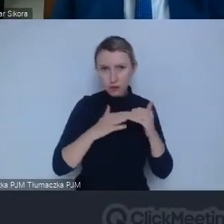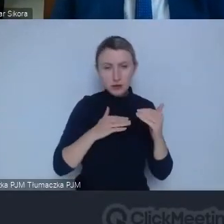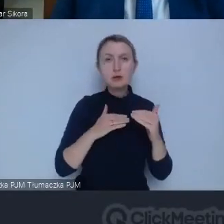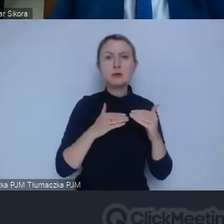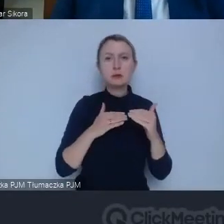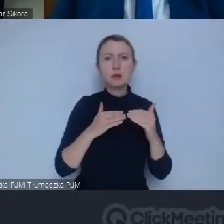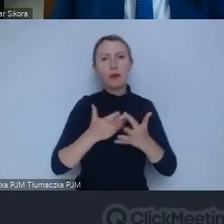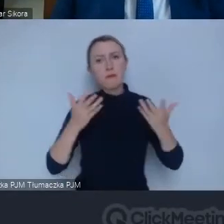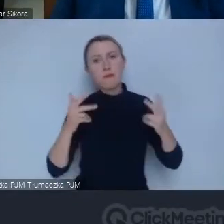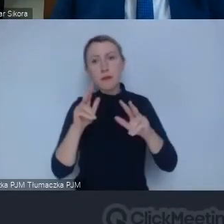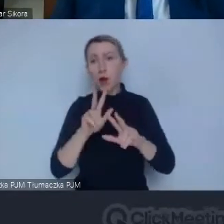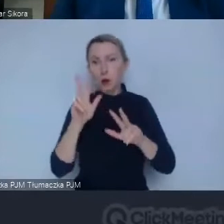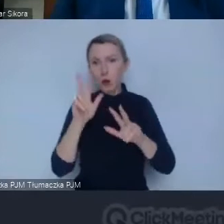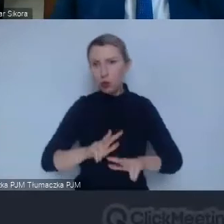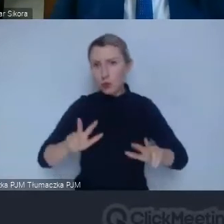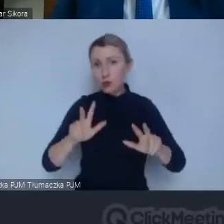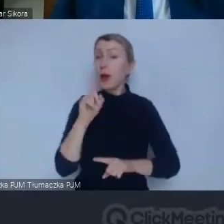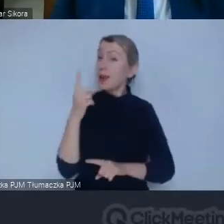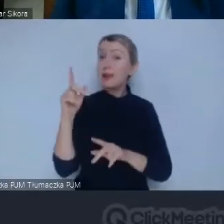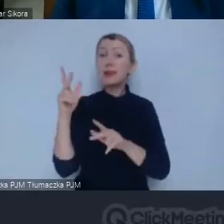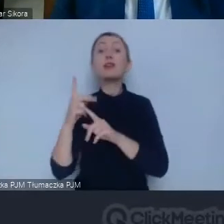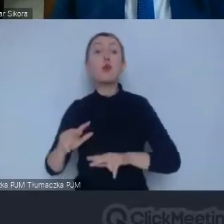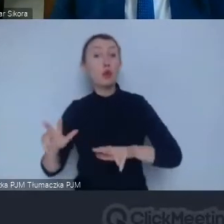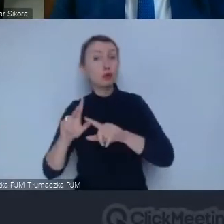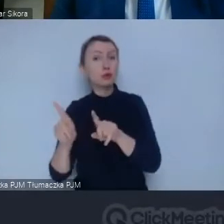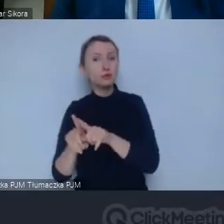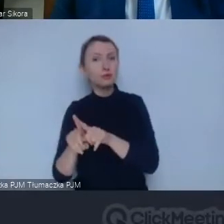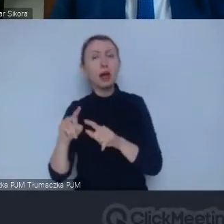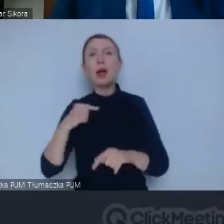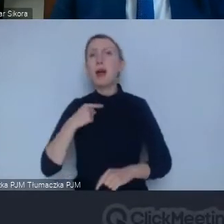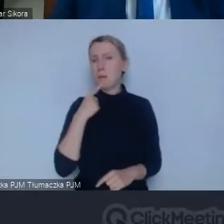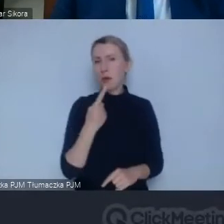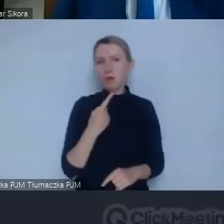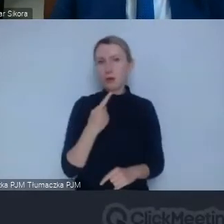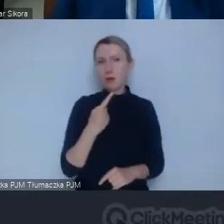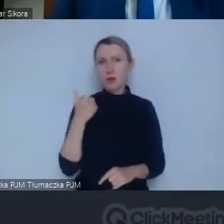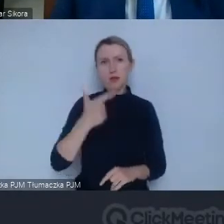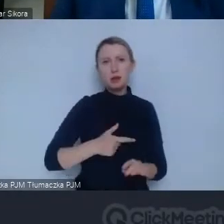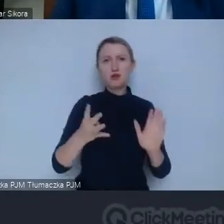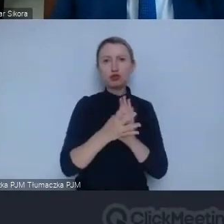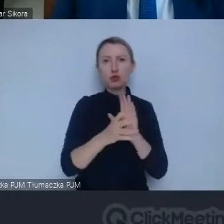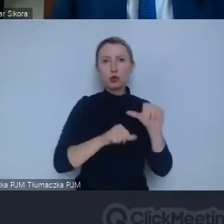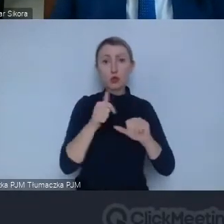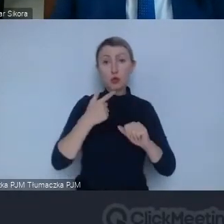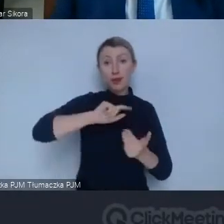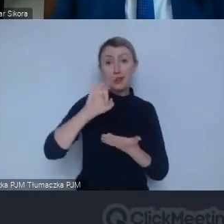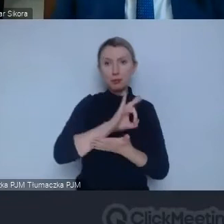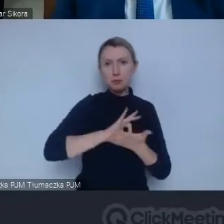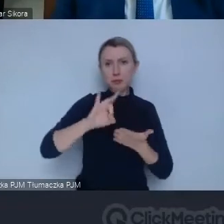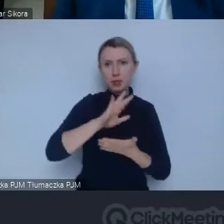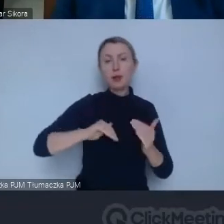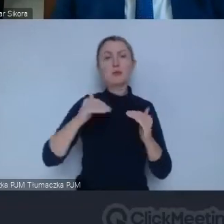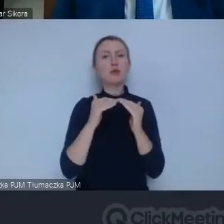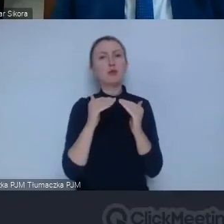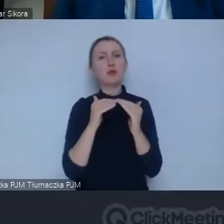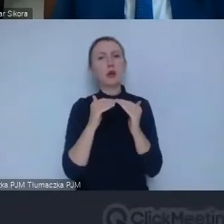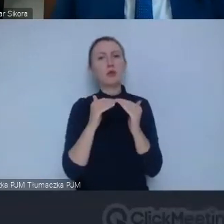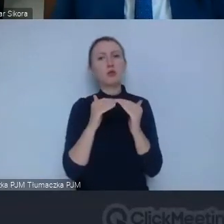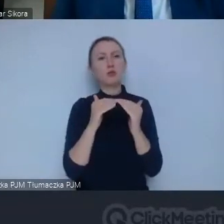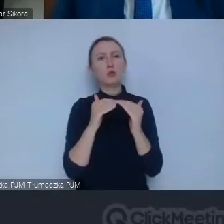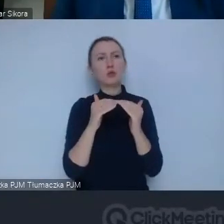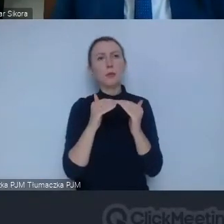wielorodzinnego, ale i jednorodzinnego. Ja powiem, że w 2019 roku my jako gmina w stosunku do